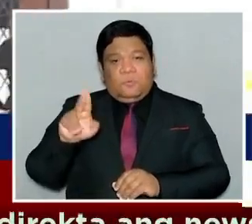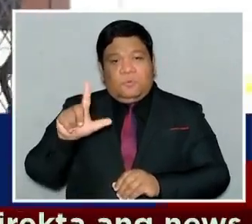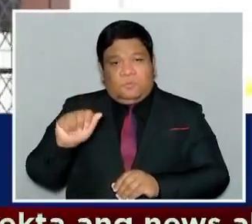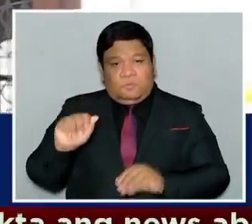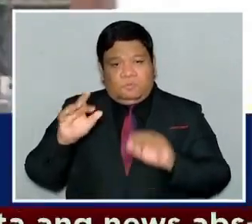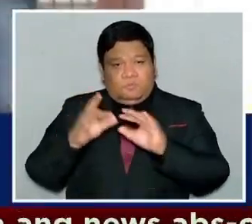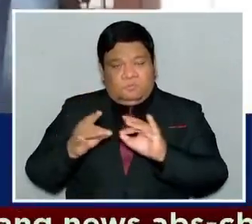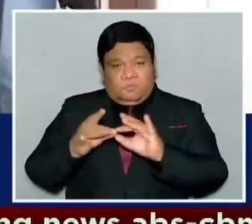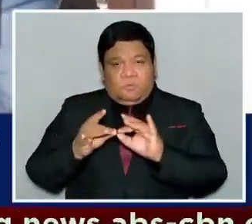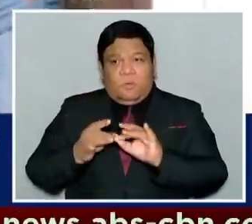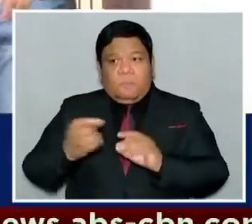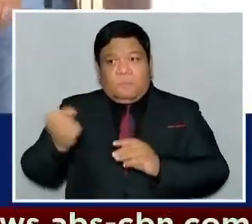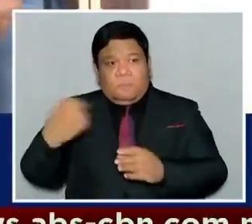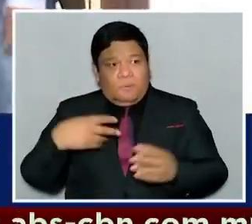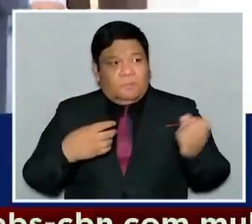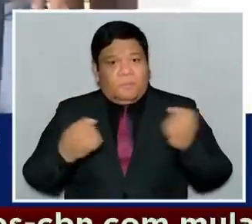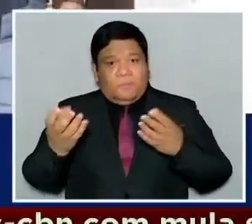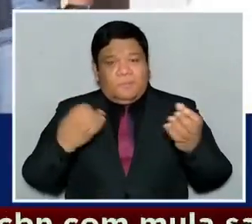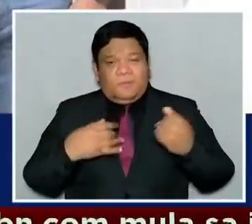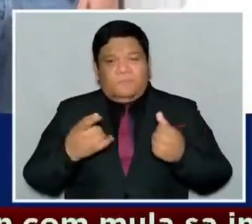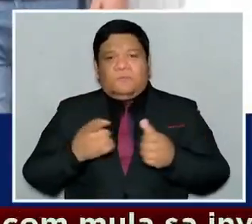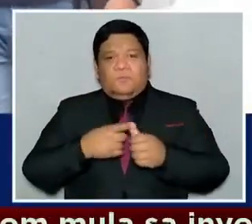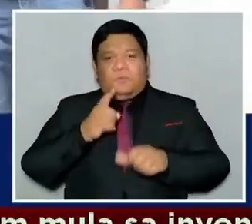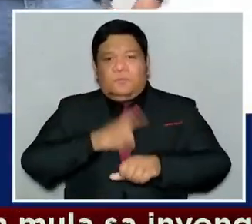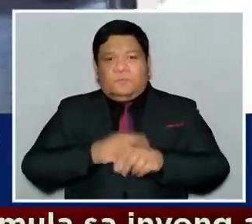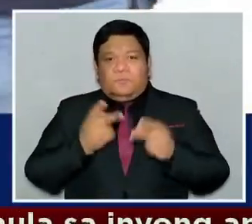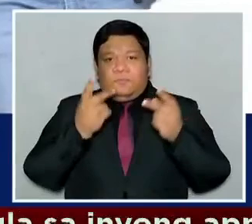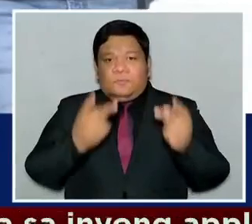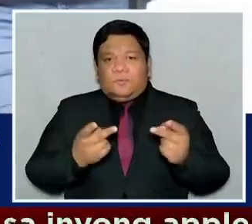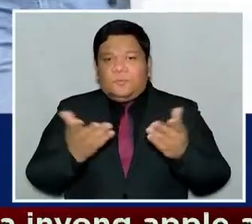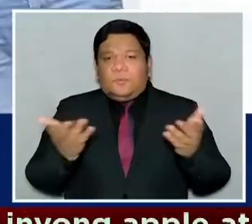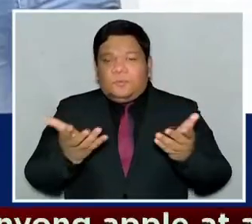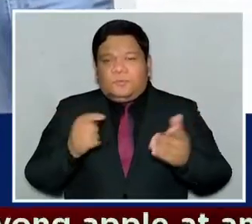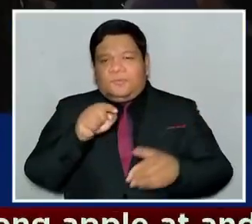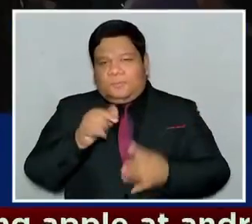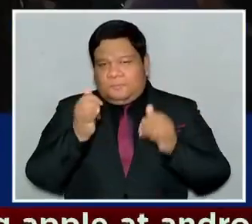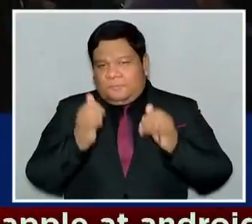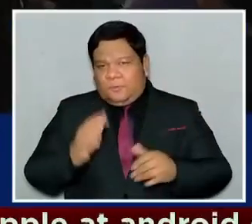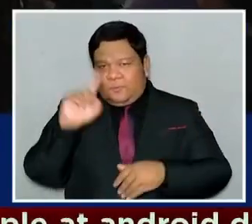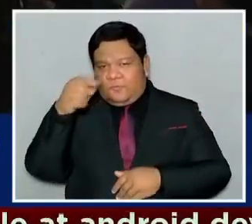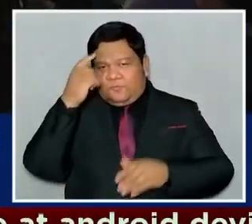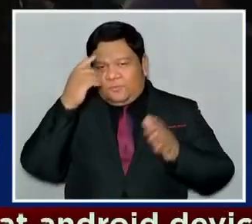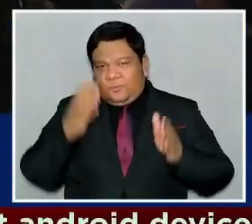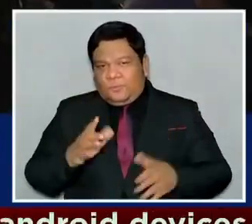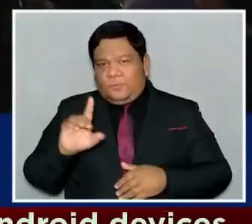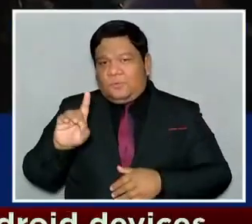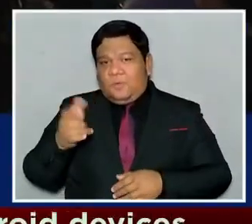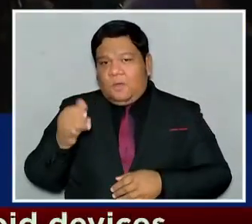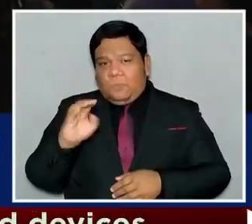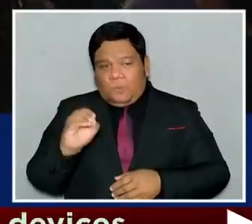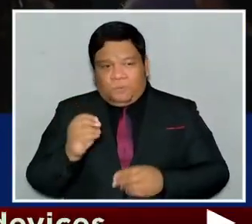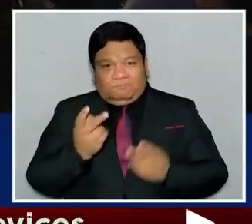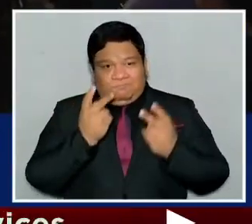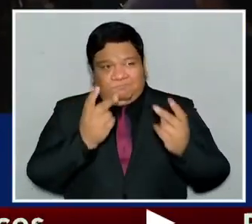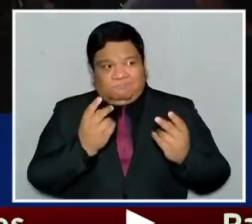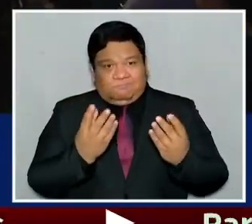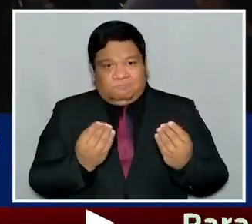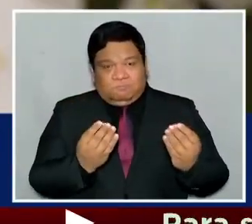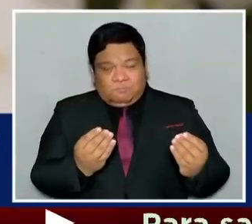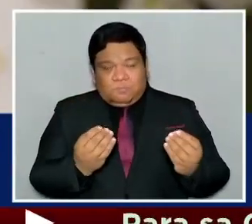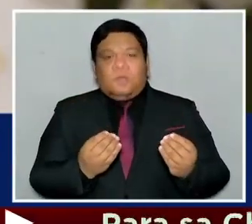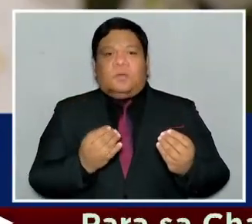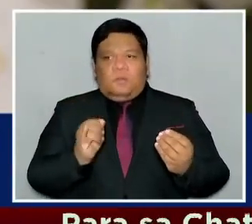niya ang mga ulat sa kanyang pagdalaw sa burol ni Governor Roel De Gamo at 8 iba pa. Dagdag pa ng